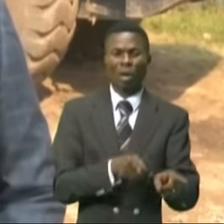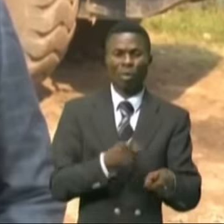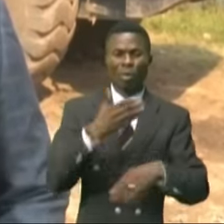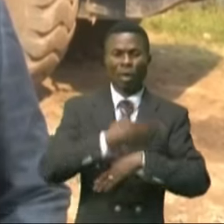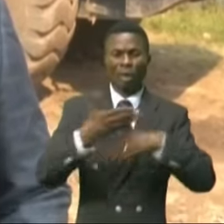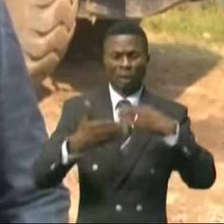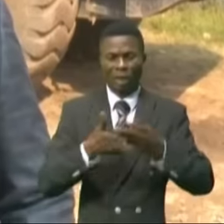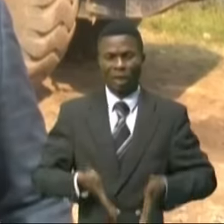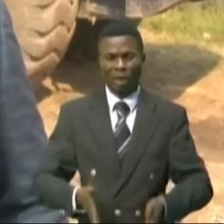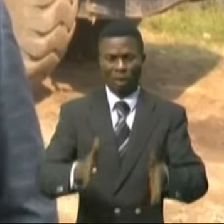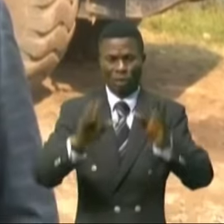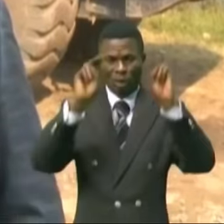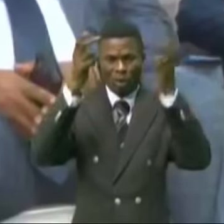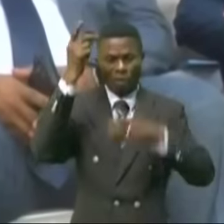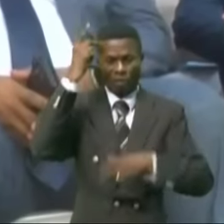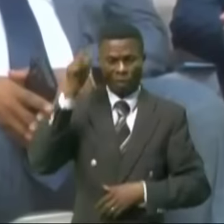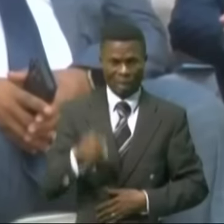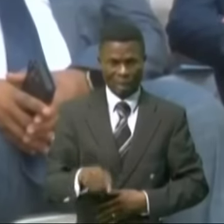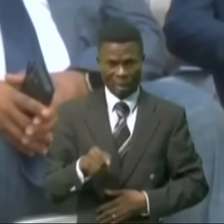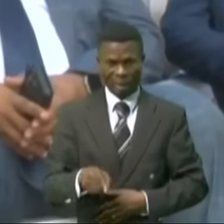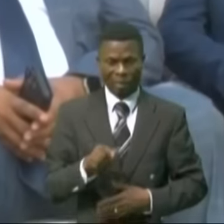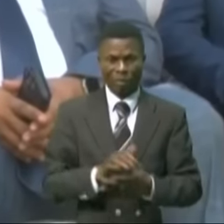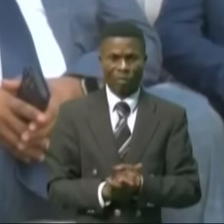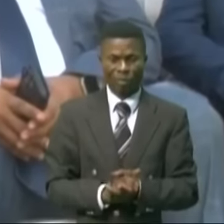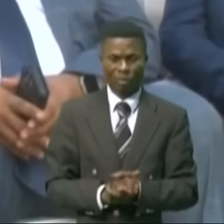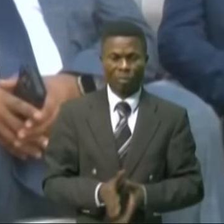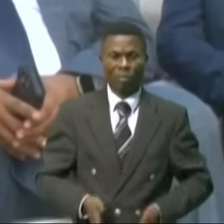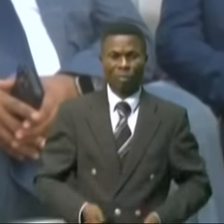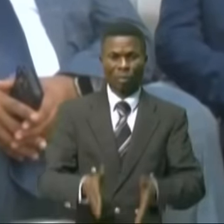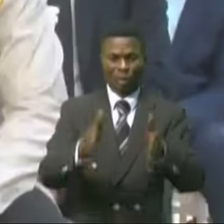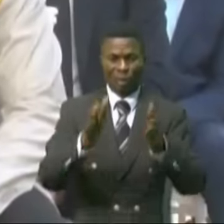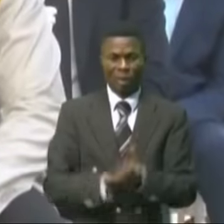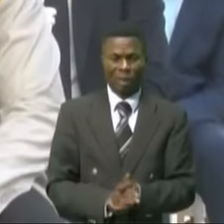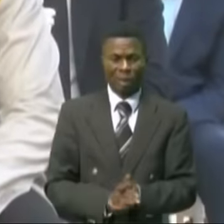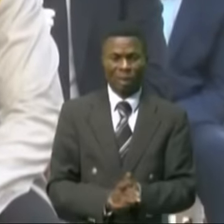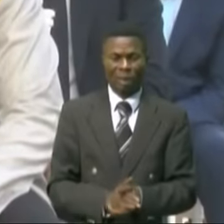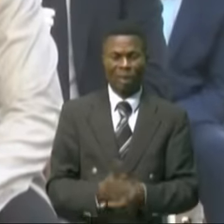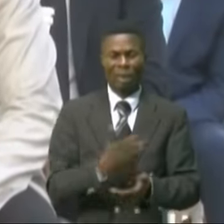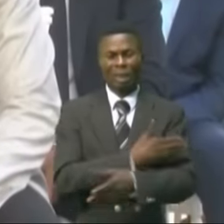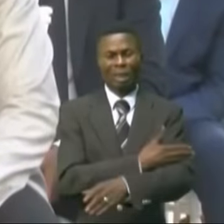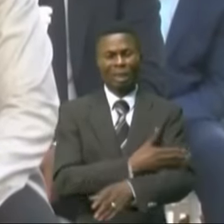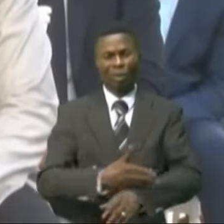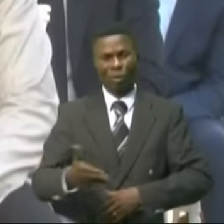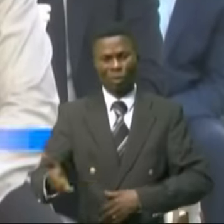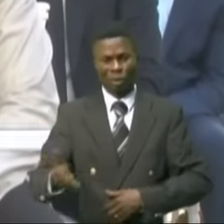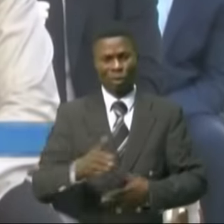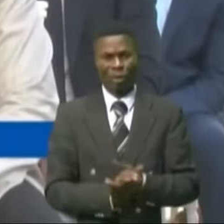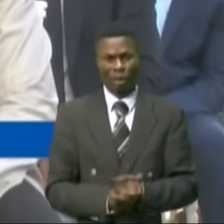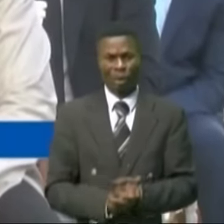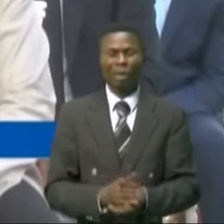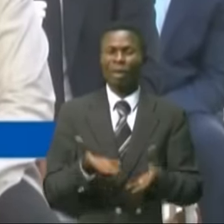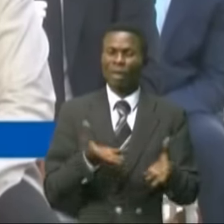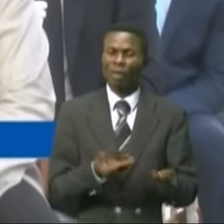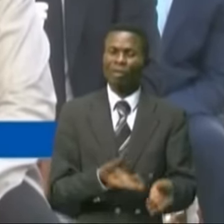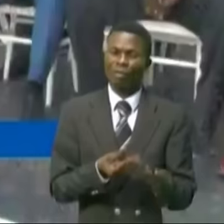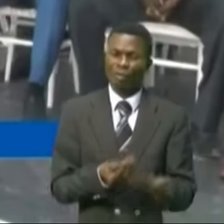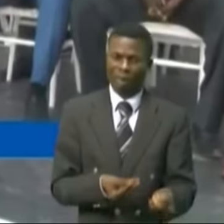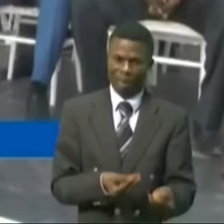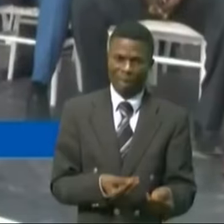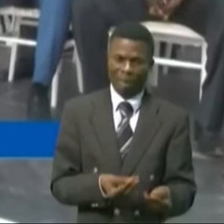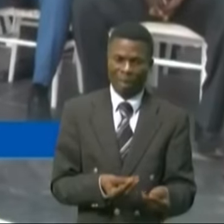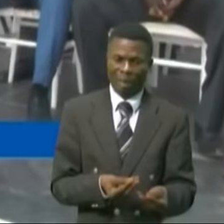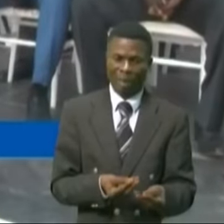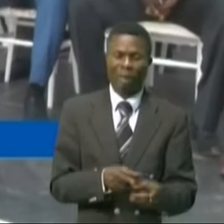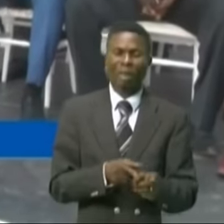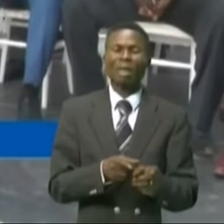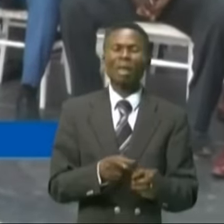problèmes des infrastructures dans la ville de Kinshasa. La remise en état de ces avenues pourra faciliter la